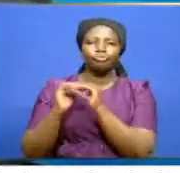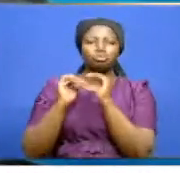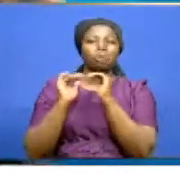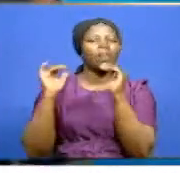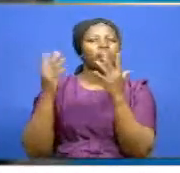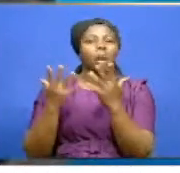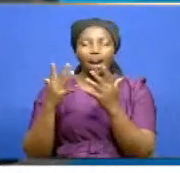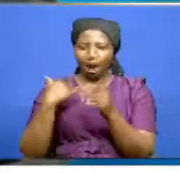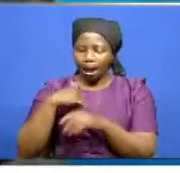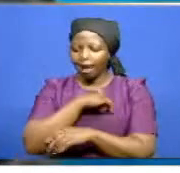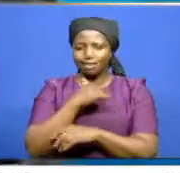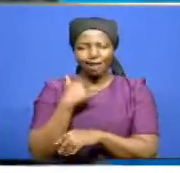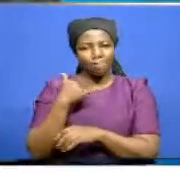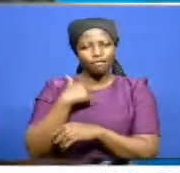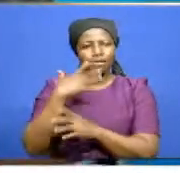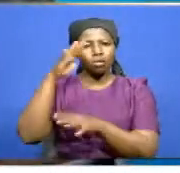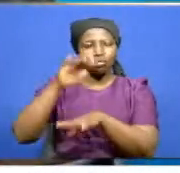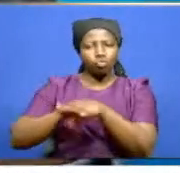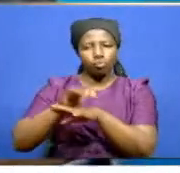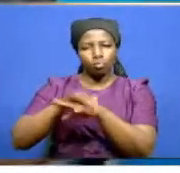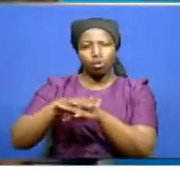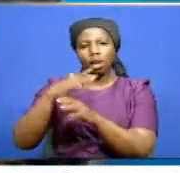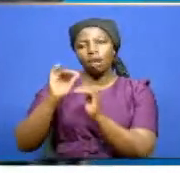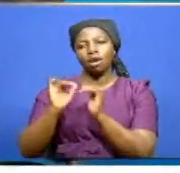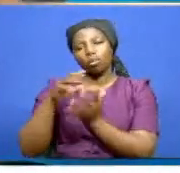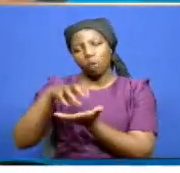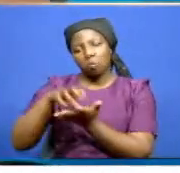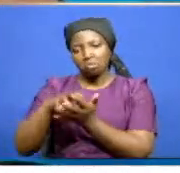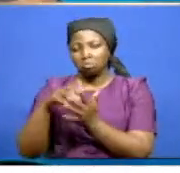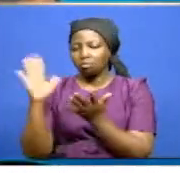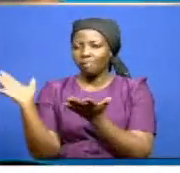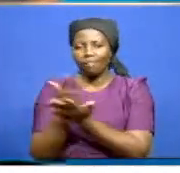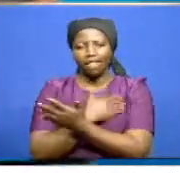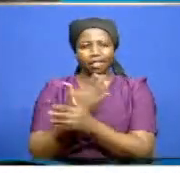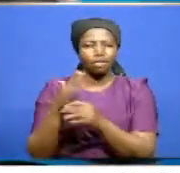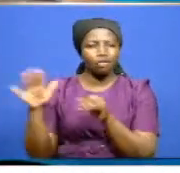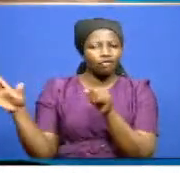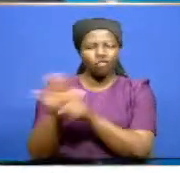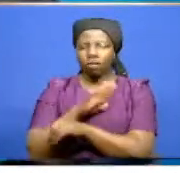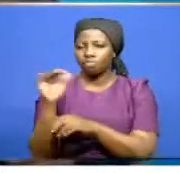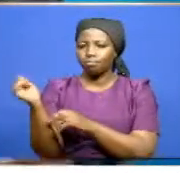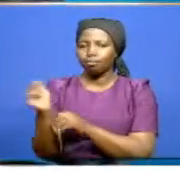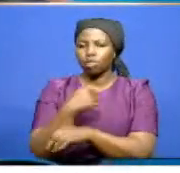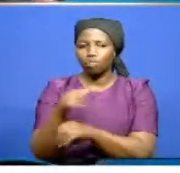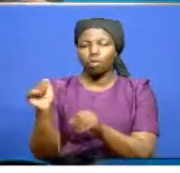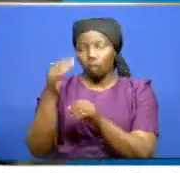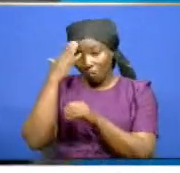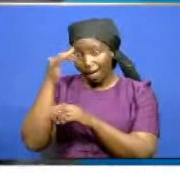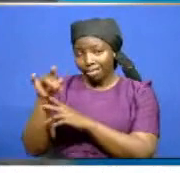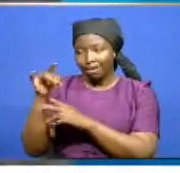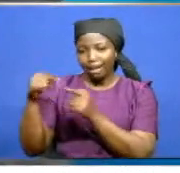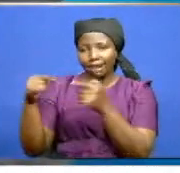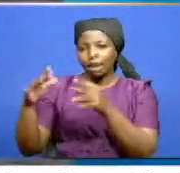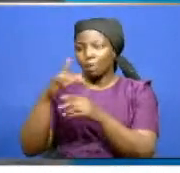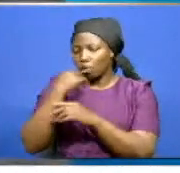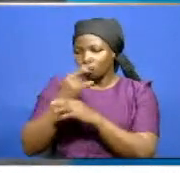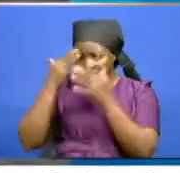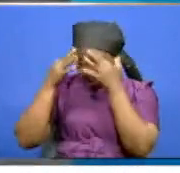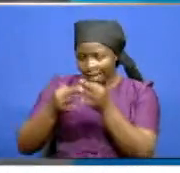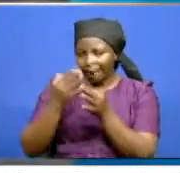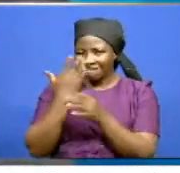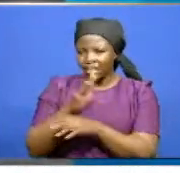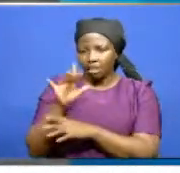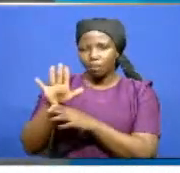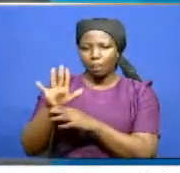tuko mahali mzuri. Si ati inaweza isha. Sababu tunangana na adui ambaye ameamua maishani kwake atangana hivyo. Bila shaka